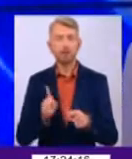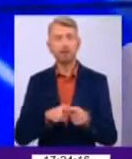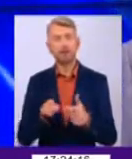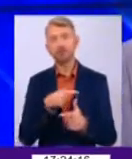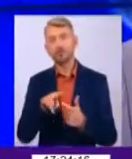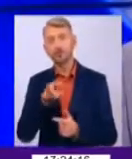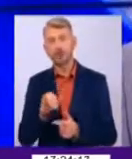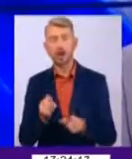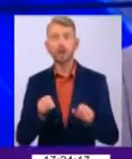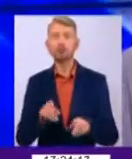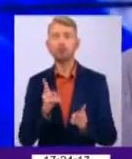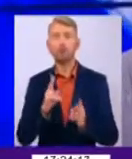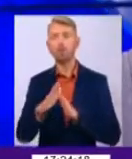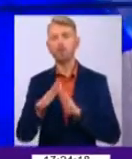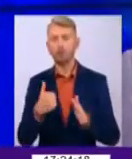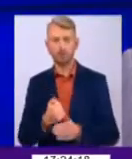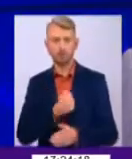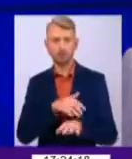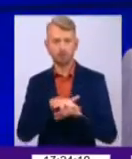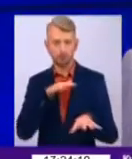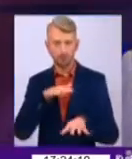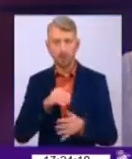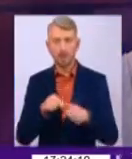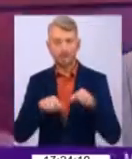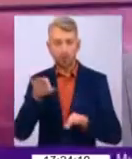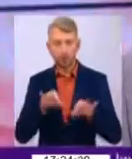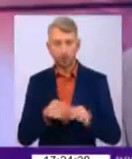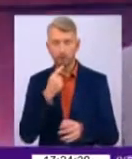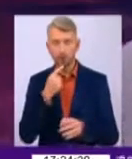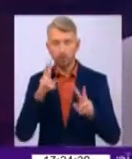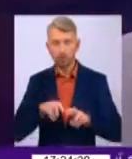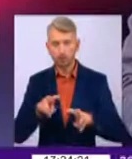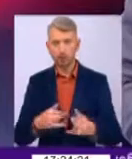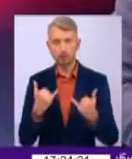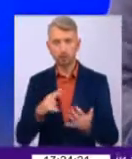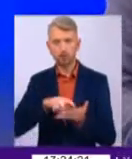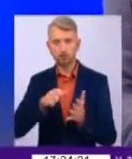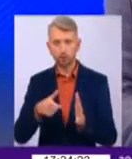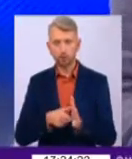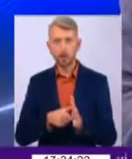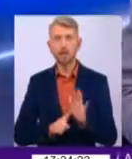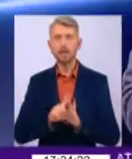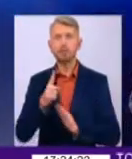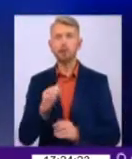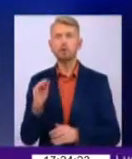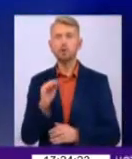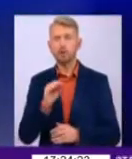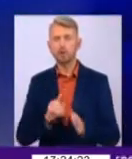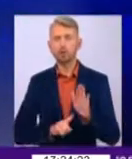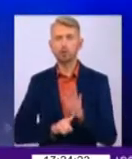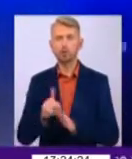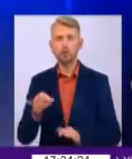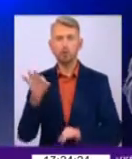також кого призовуть до лав української армії цієї осені, спробуємо розібрати сьогодні в студії. З 1 жовтня розпочалась